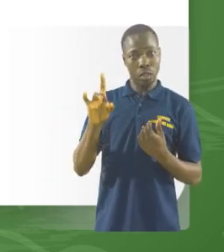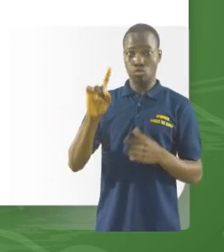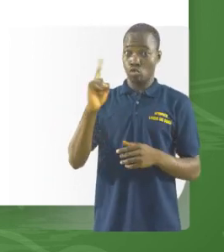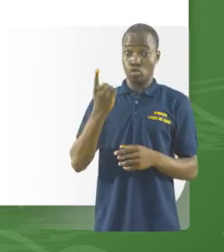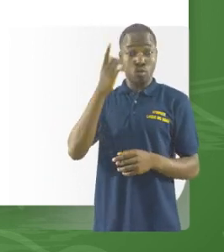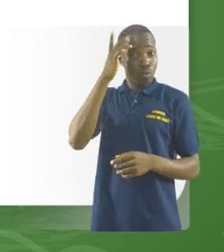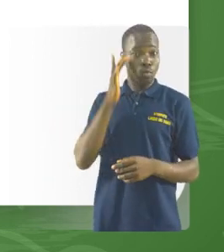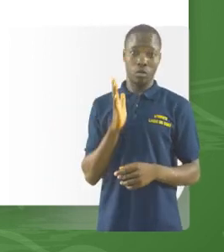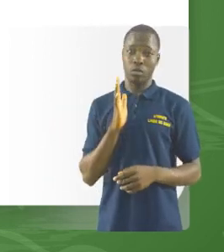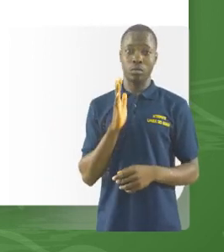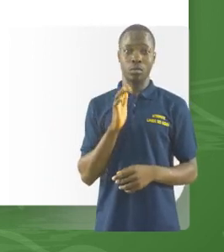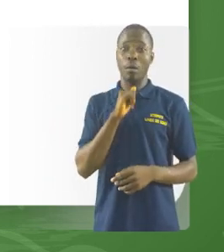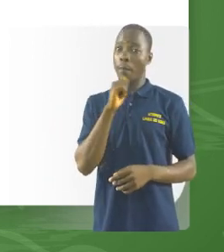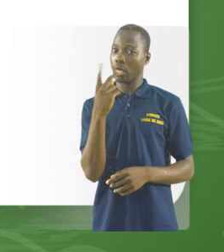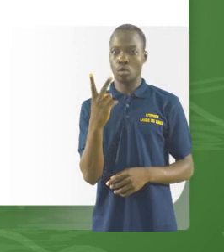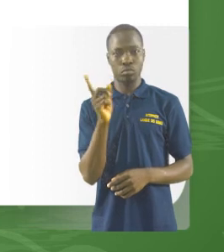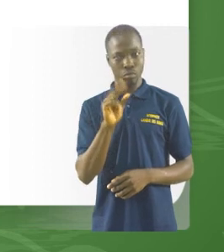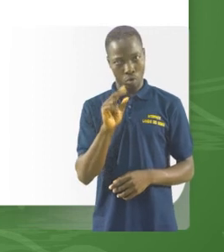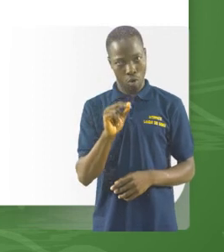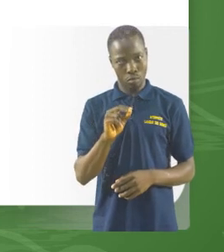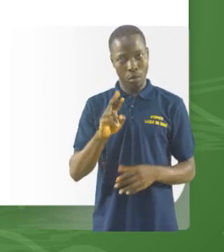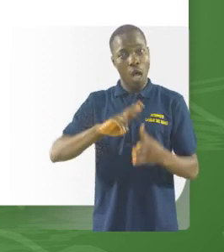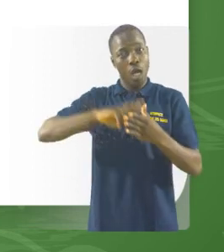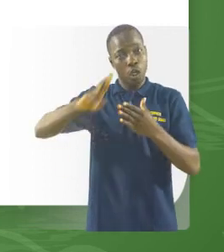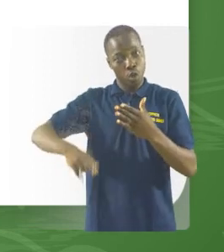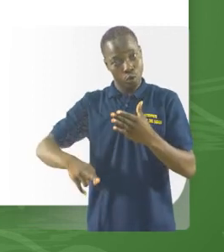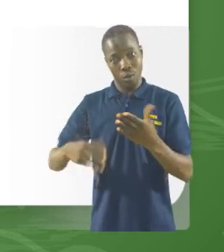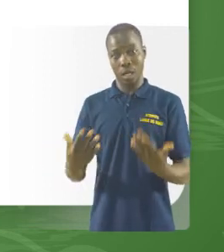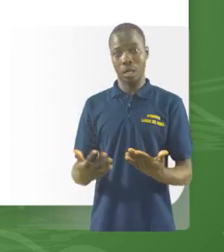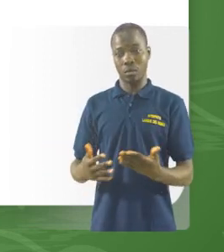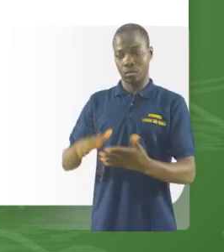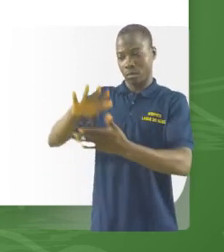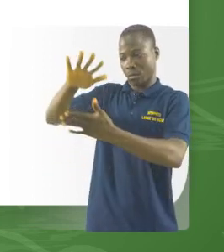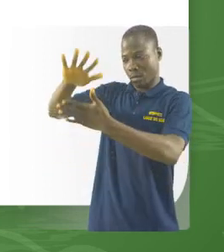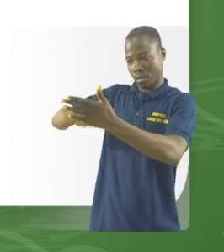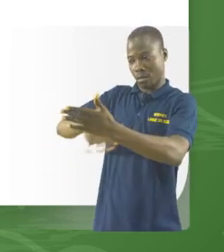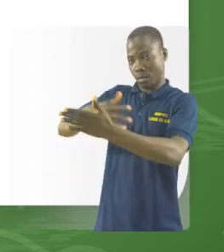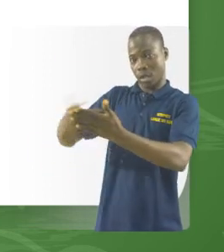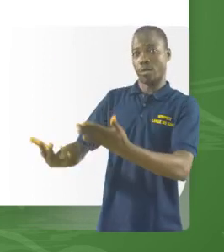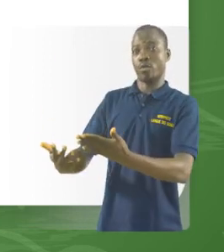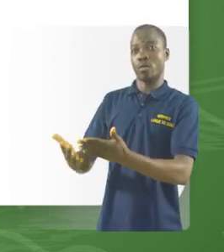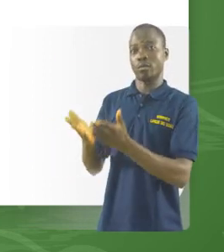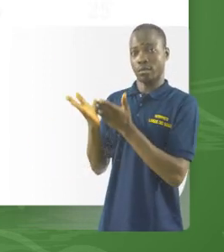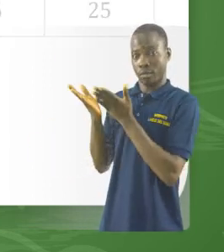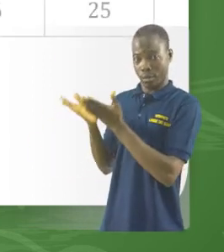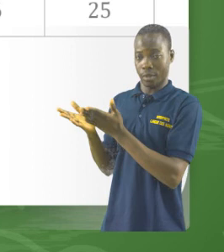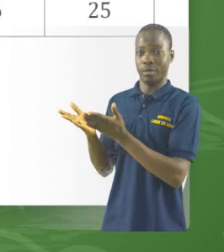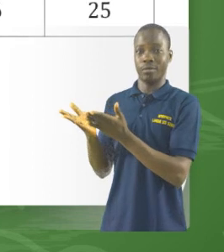couleur. Les réponses obtenues sont consignées dans le tableau